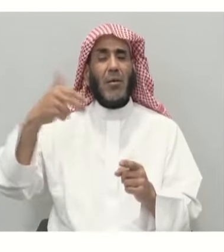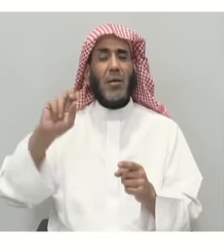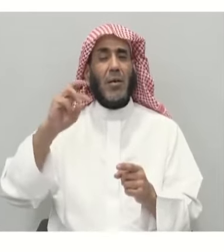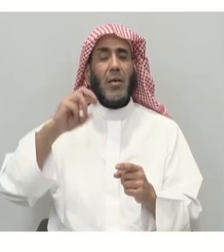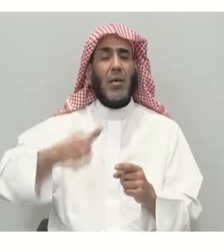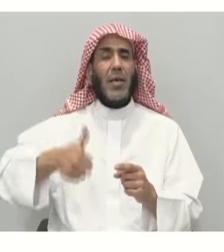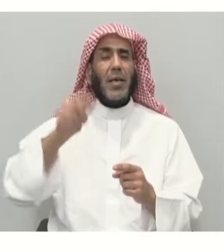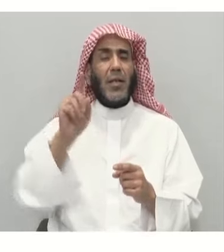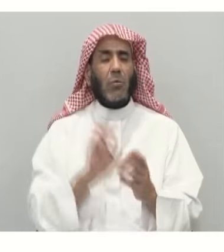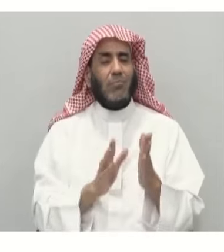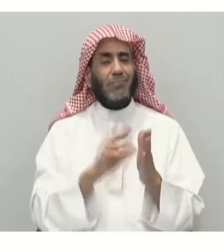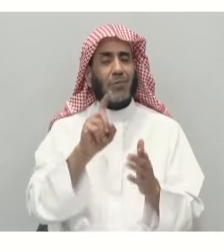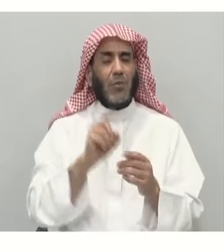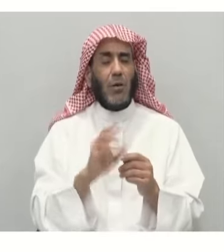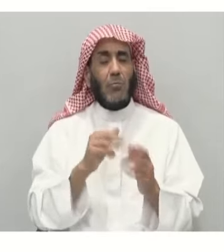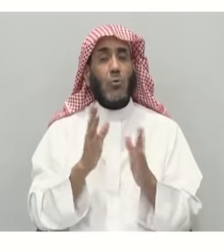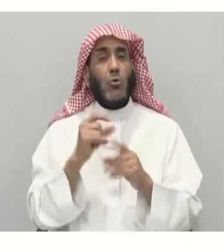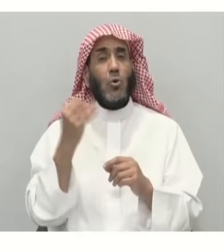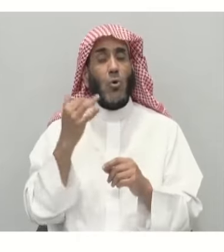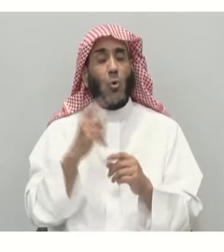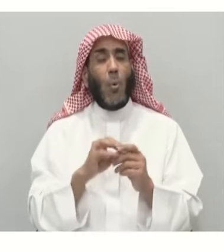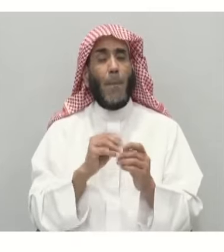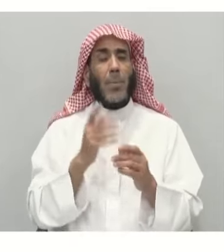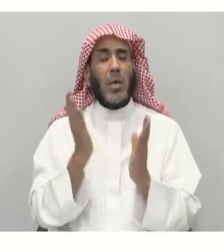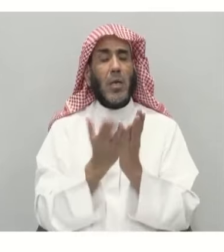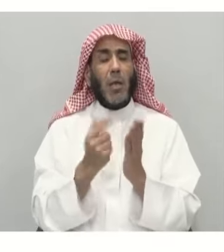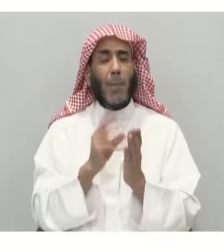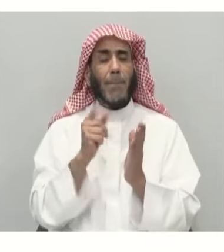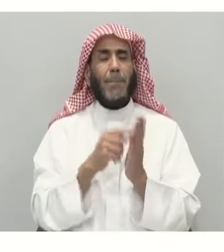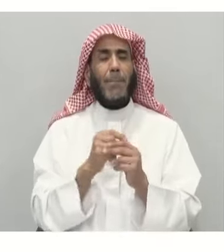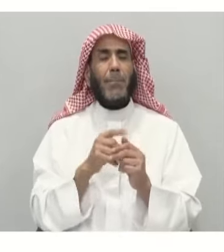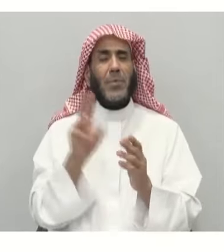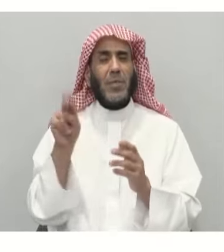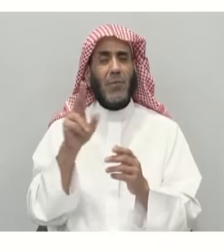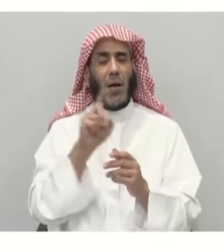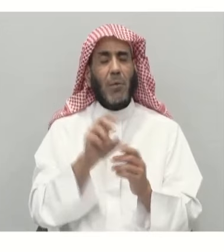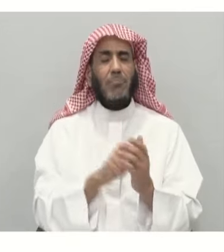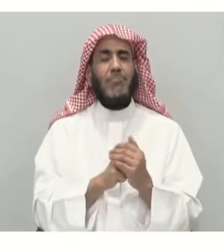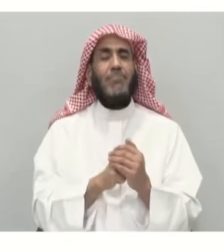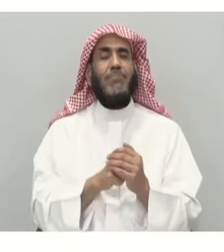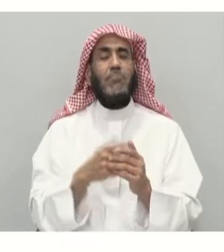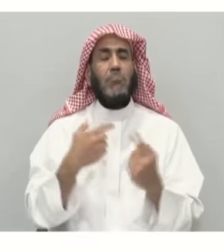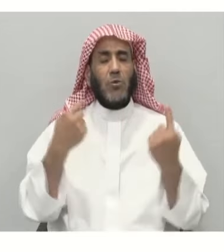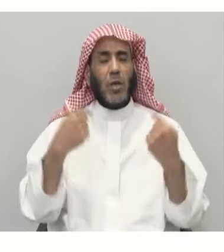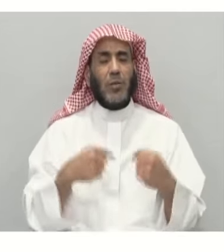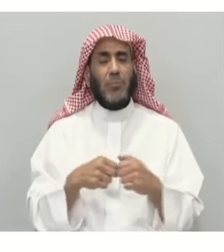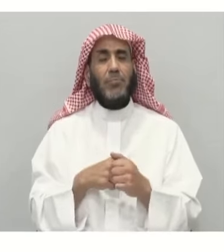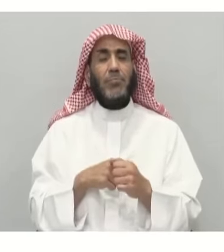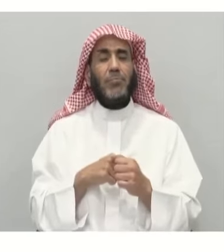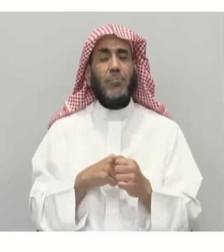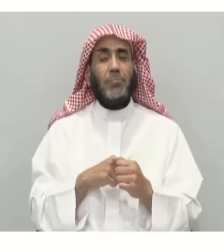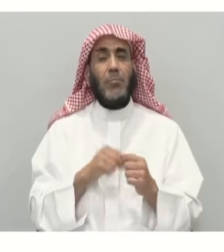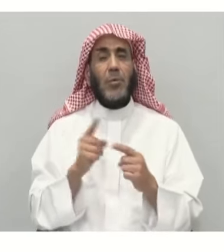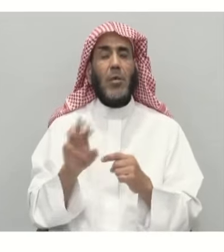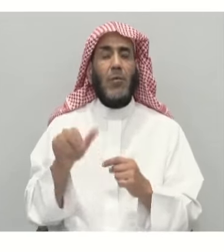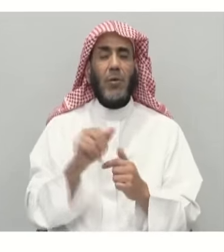استفهاما عليها اعتنوا بالكتاب اعتناء وايضا وضعت لك استفهاما اعتنائك بصحتكم هذه او